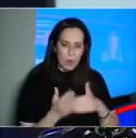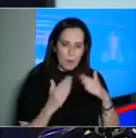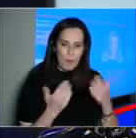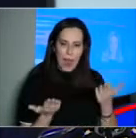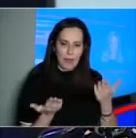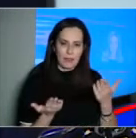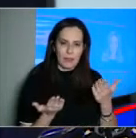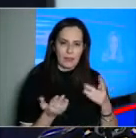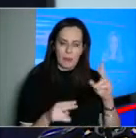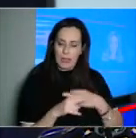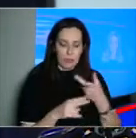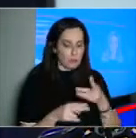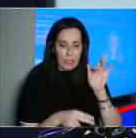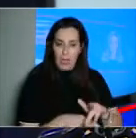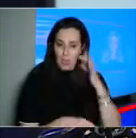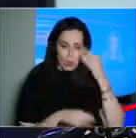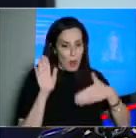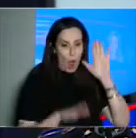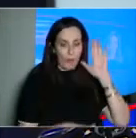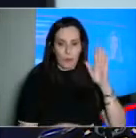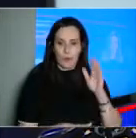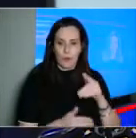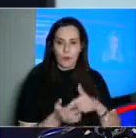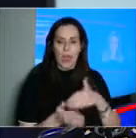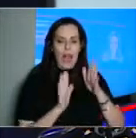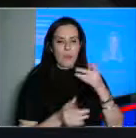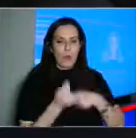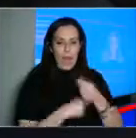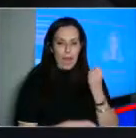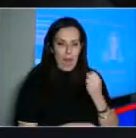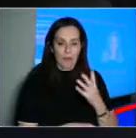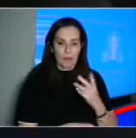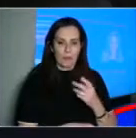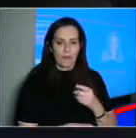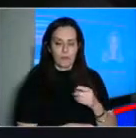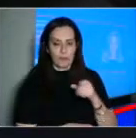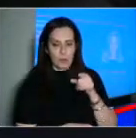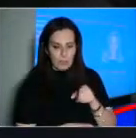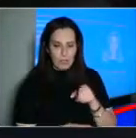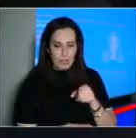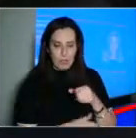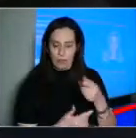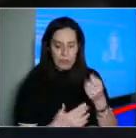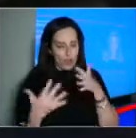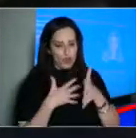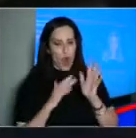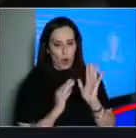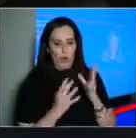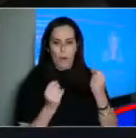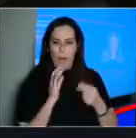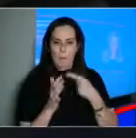בבית, היא בדרך כלל אלימות שמופעלת כלפי נשים, אלימות כלכלית, כבר כן. צריך להגיד את זה. זה שקוף קצת.